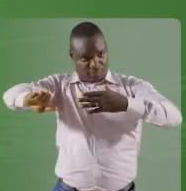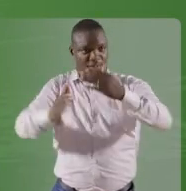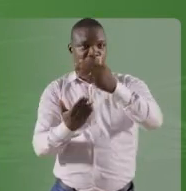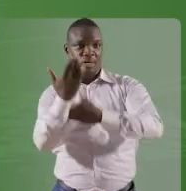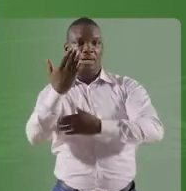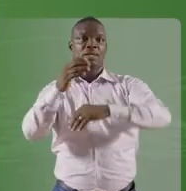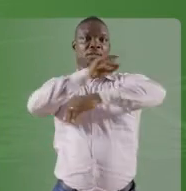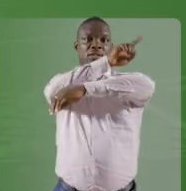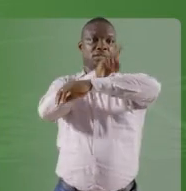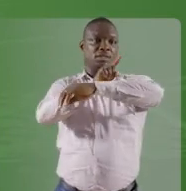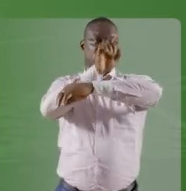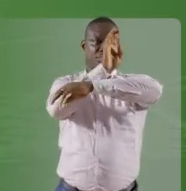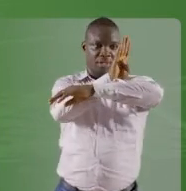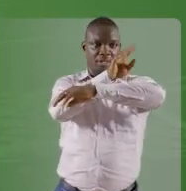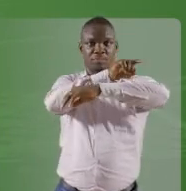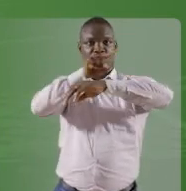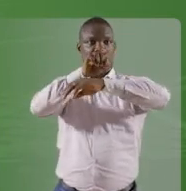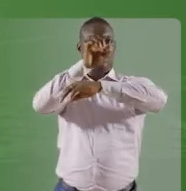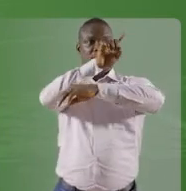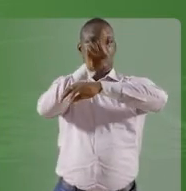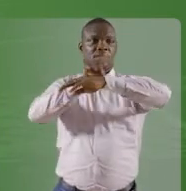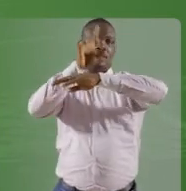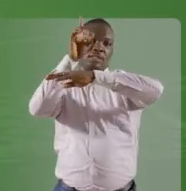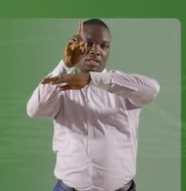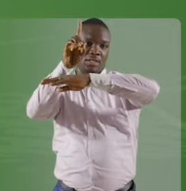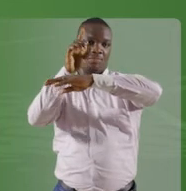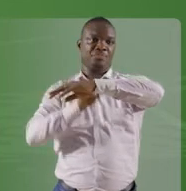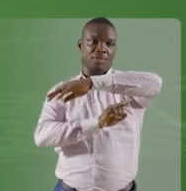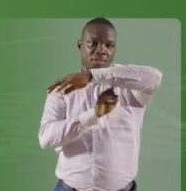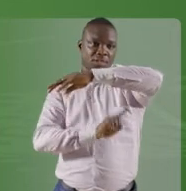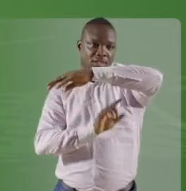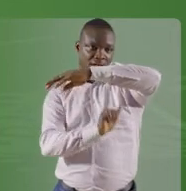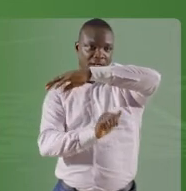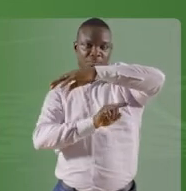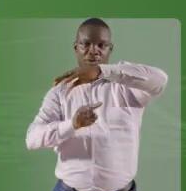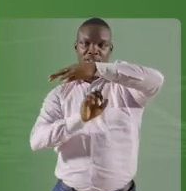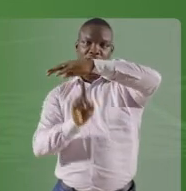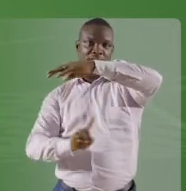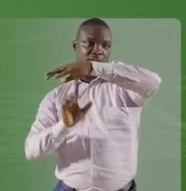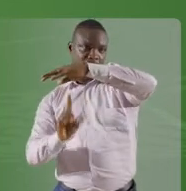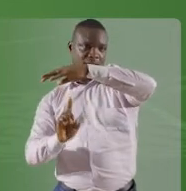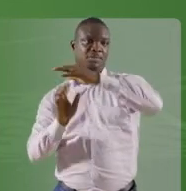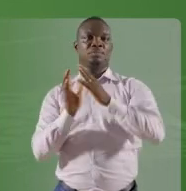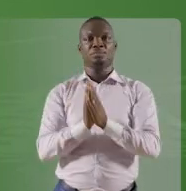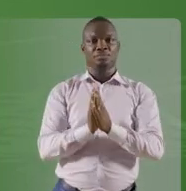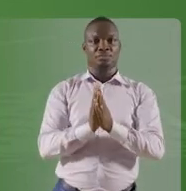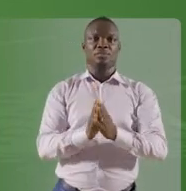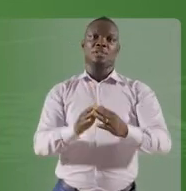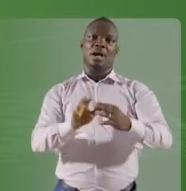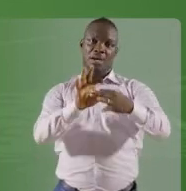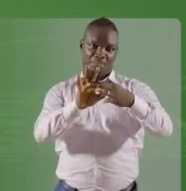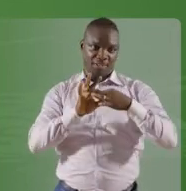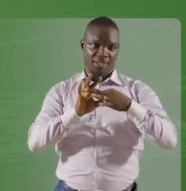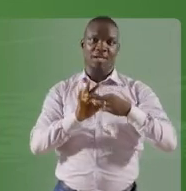par ZB moins ZD sur ZA moins ZD